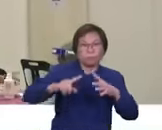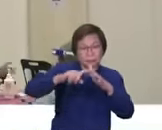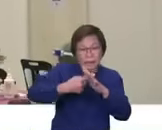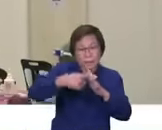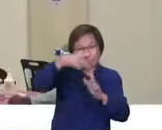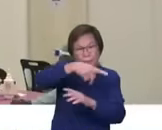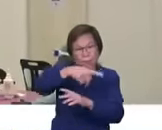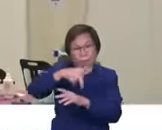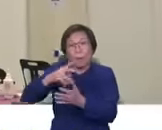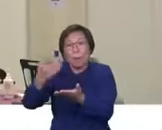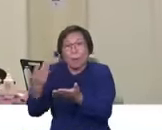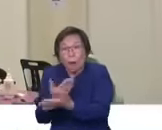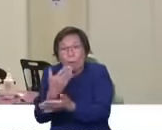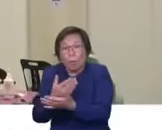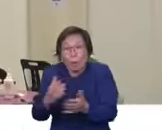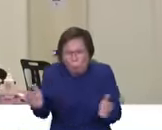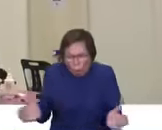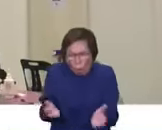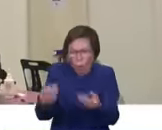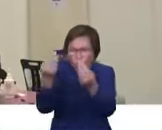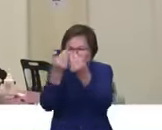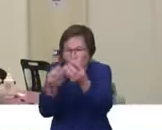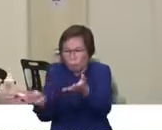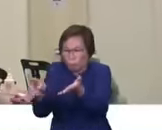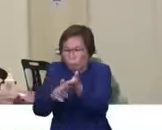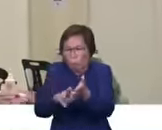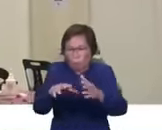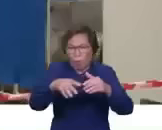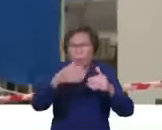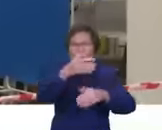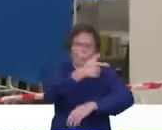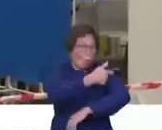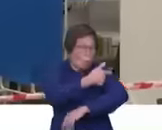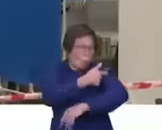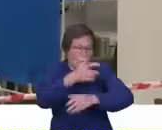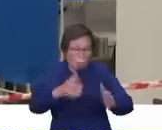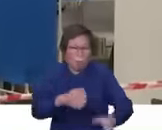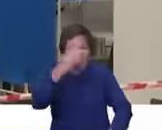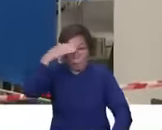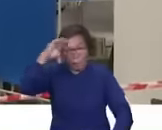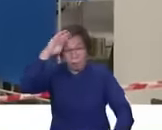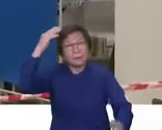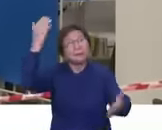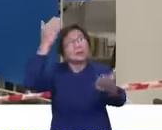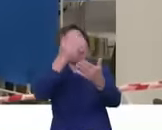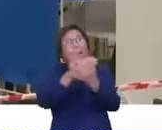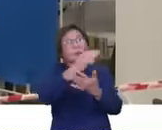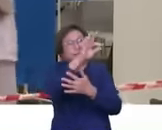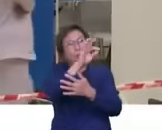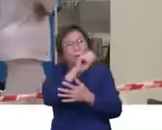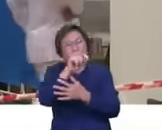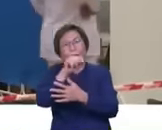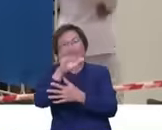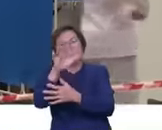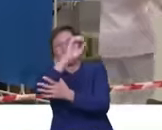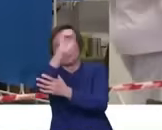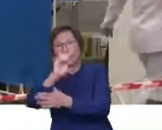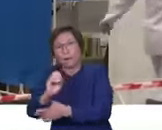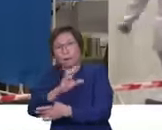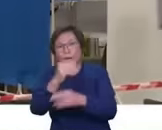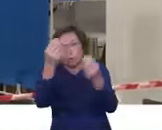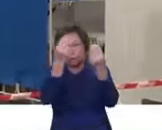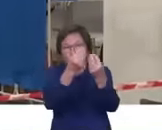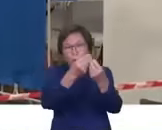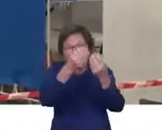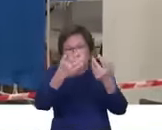MPV baharu turut didorong jumlah pendaftaran penerima vaksin lebih please yang kini mencapai s60 populer Hana 500